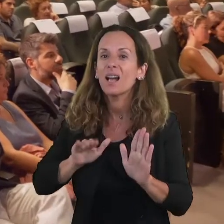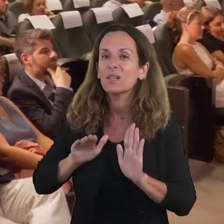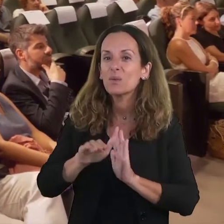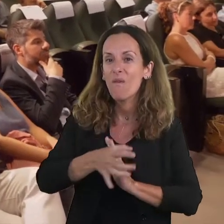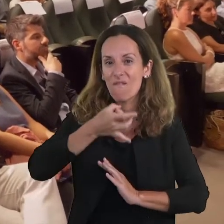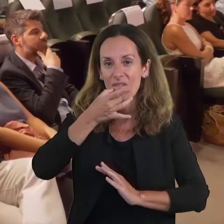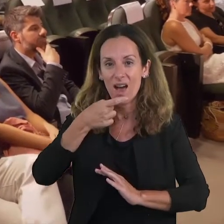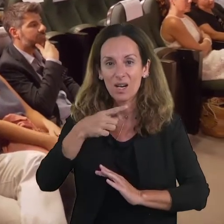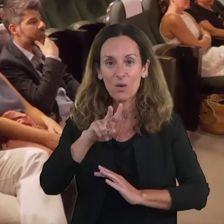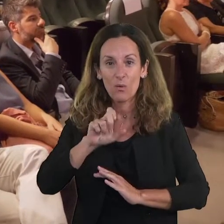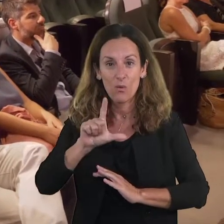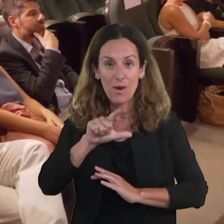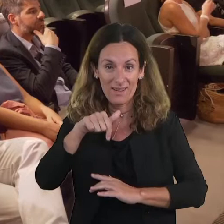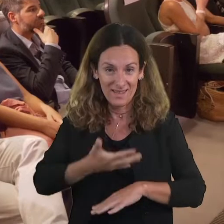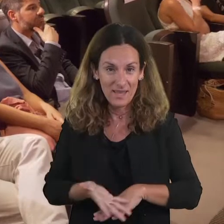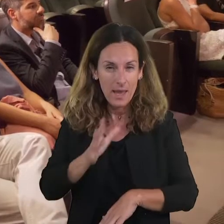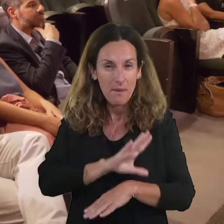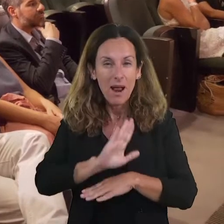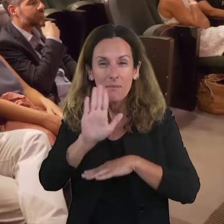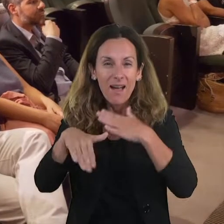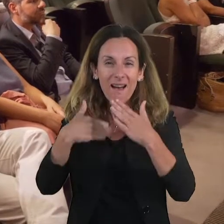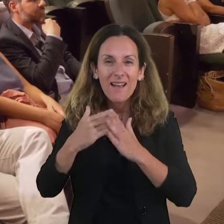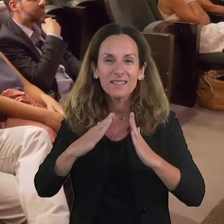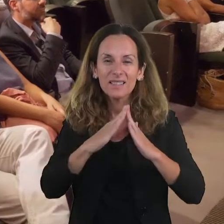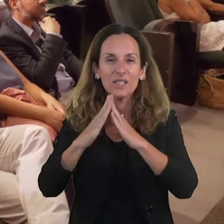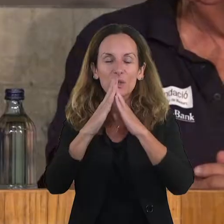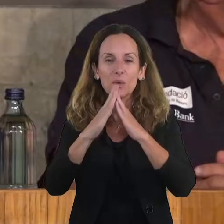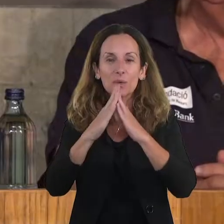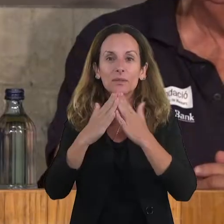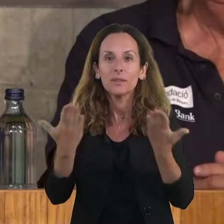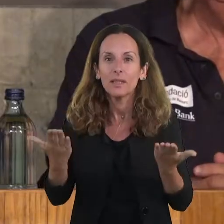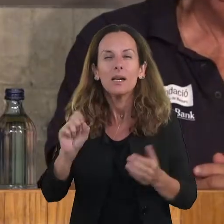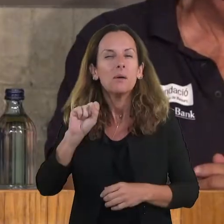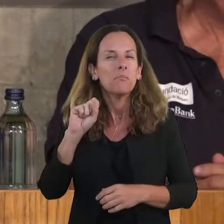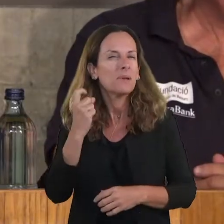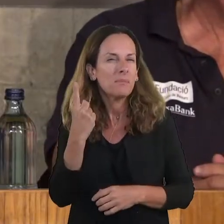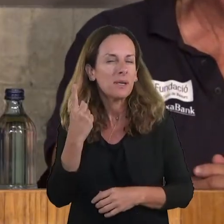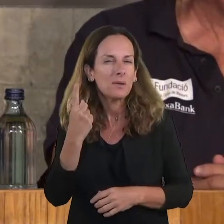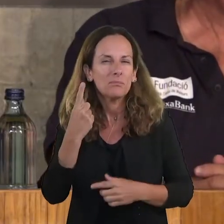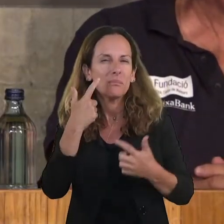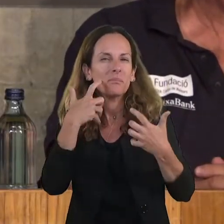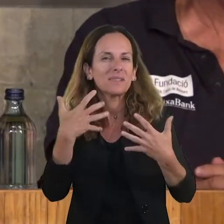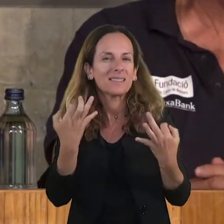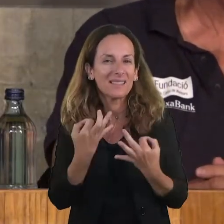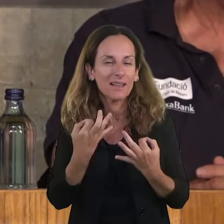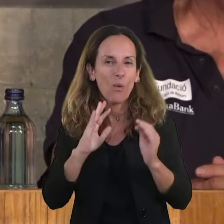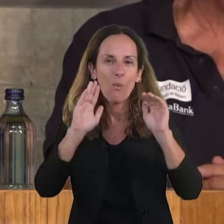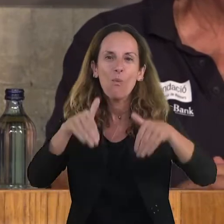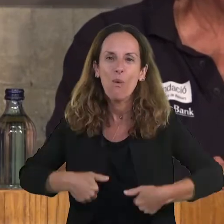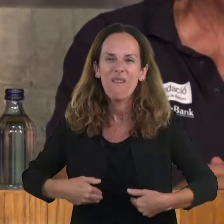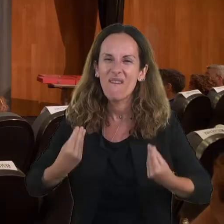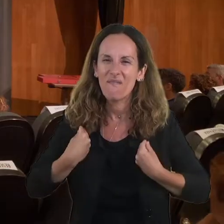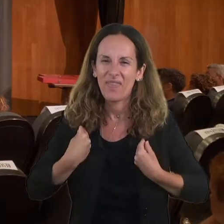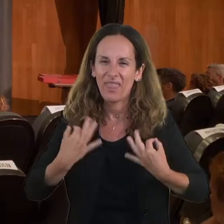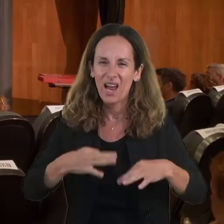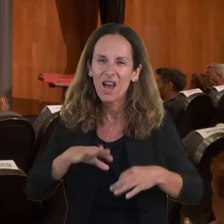Lluc, però com, primer de tot com a mostra de normalitat. Jo crec que també avui estem especialment contents perquè hem estat 2 anys afectats per una